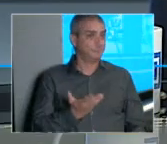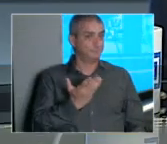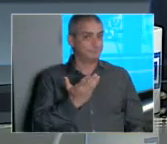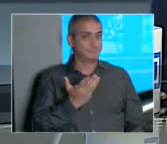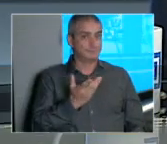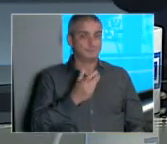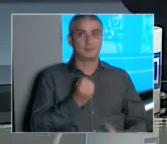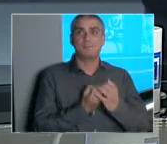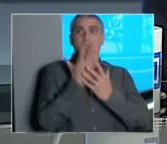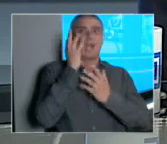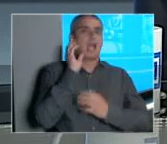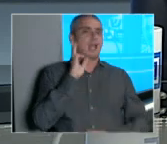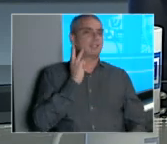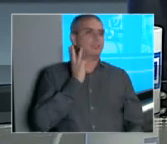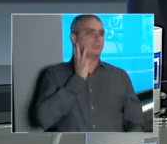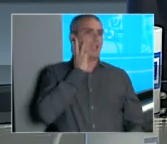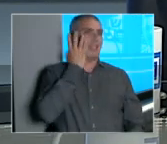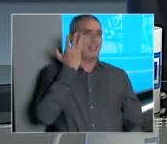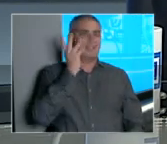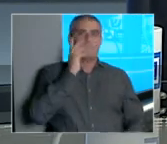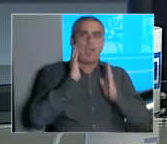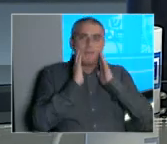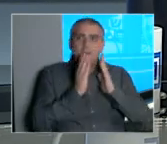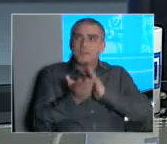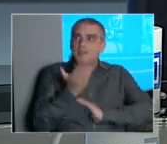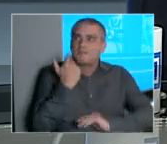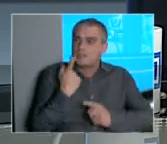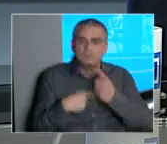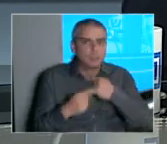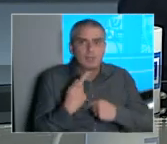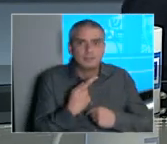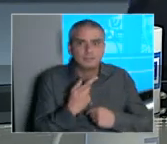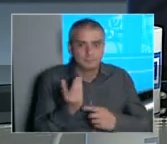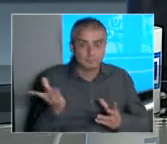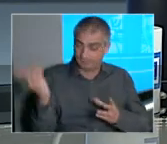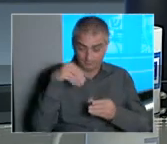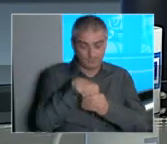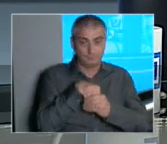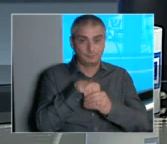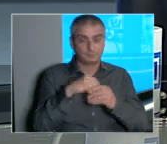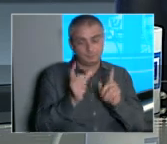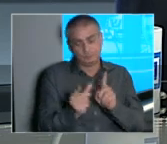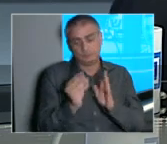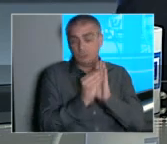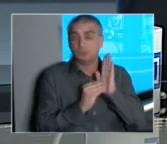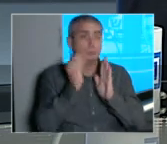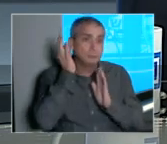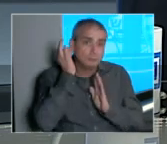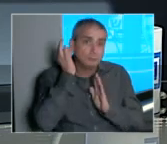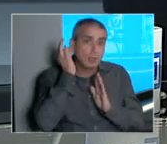בריחת השקד, אבי. מי היה מאמין שלפני כמה שנים, כשהכניסו אותה כמישהי בשולי הרשימה,